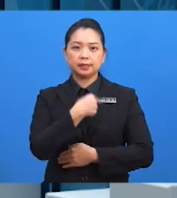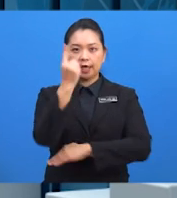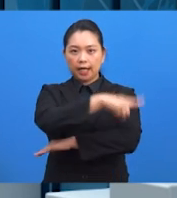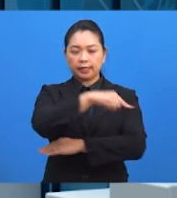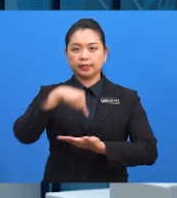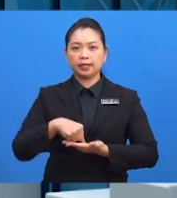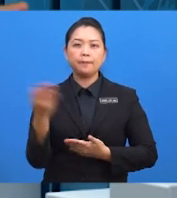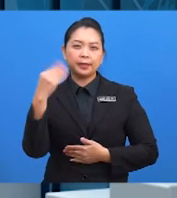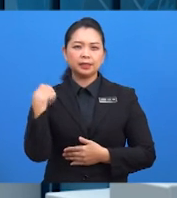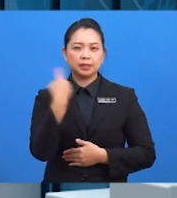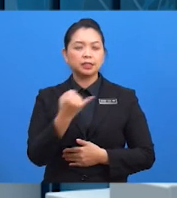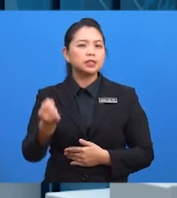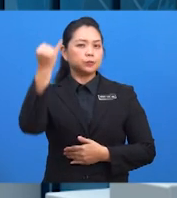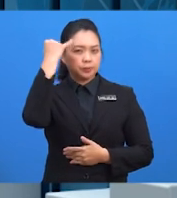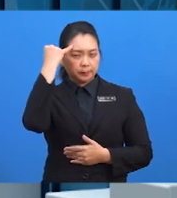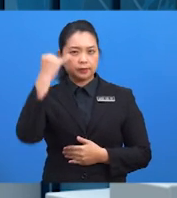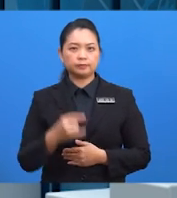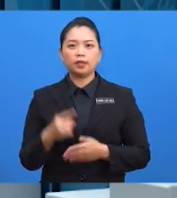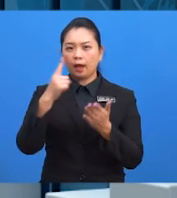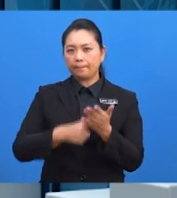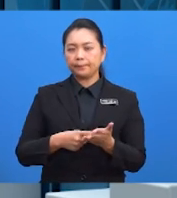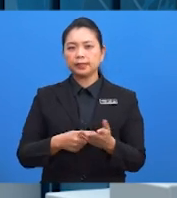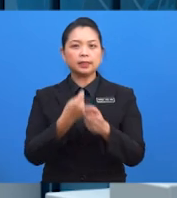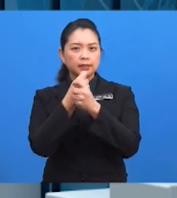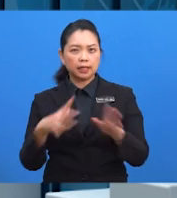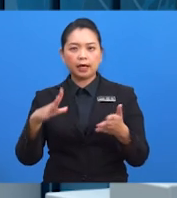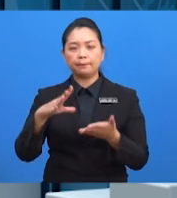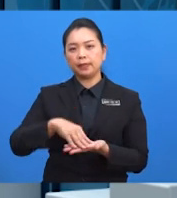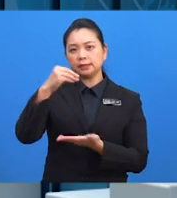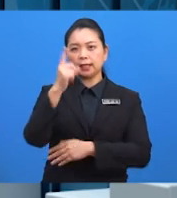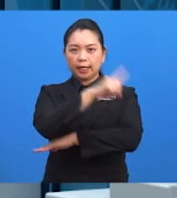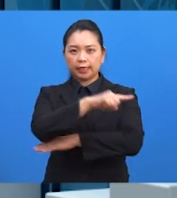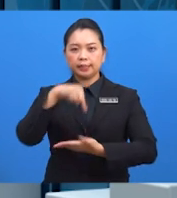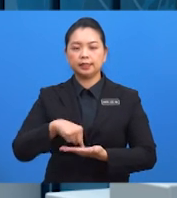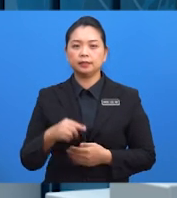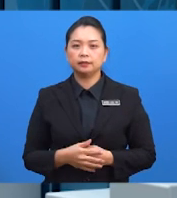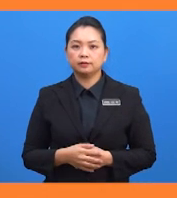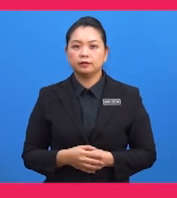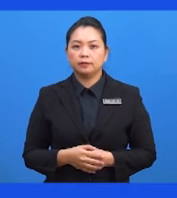pada hari ini, mari kita imbas kembali apa yang telah kita pelajari pada hari ini.